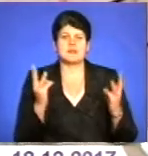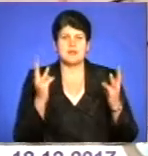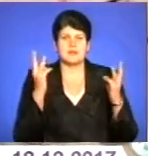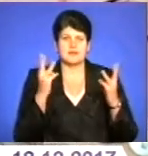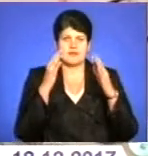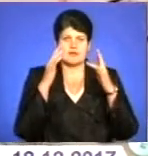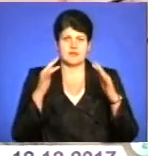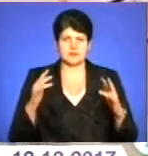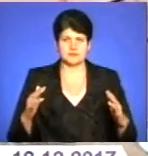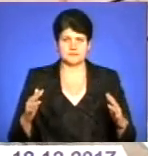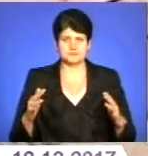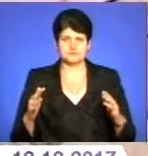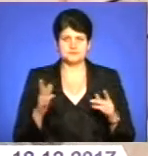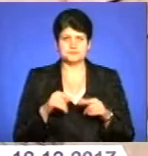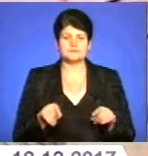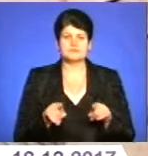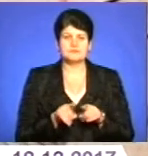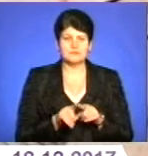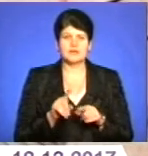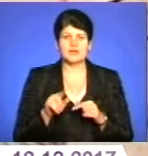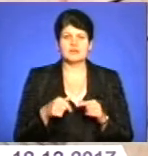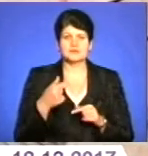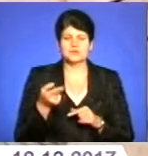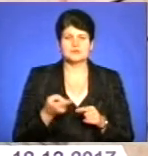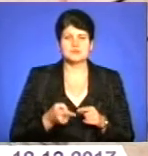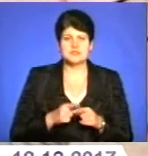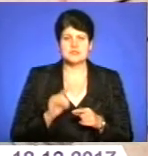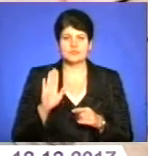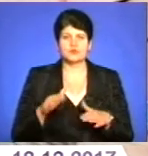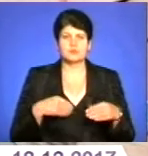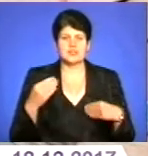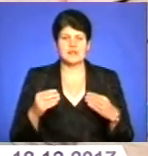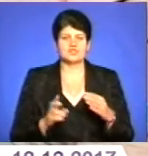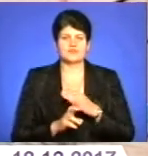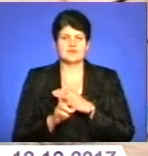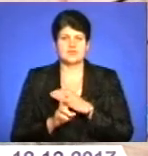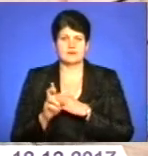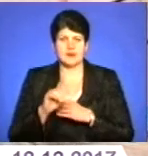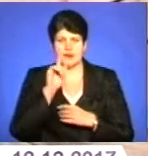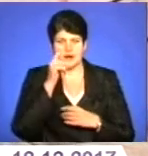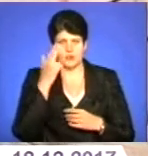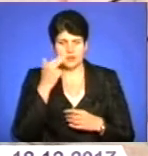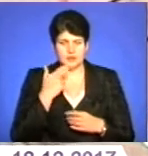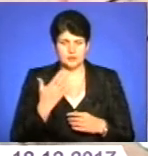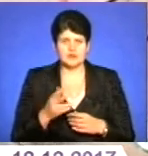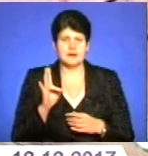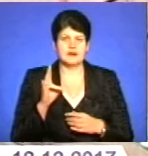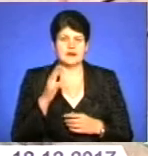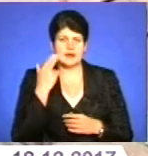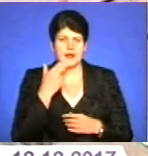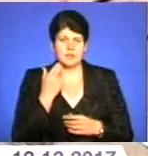ялинки. І також наступними це будуть передачі в церквах греко-католицьких, римо-католицьких. Також